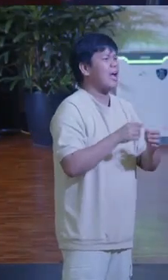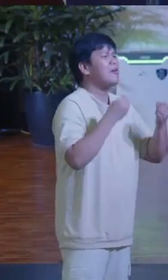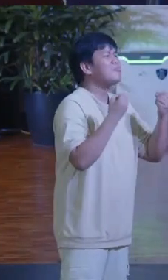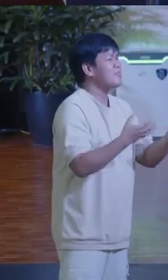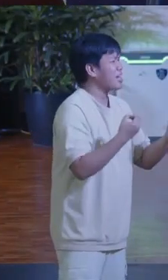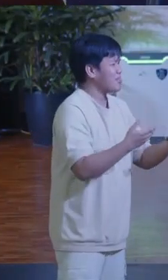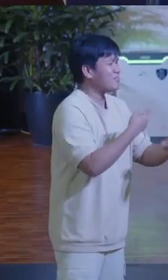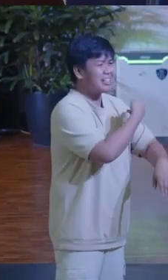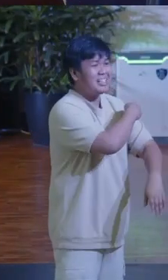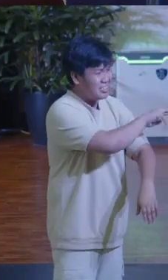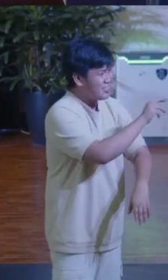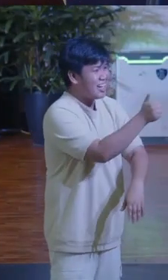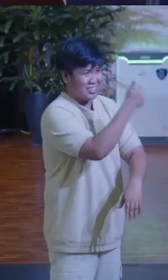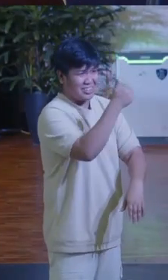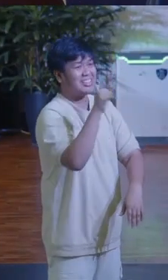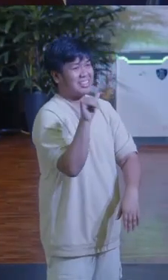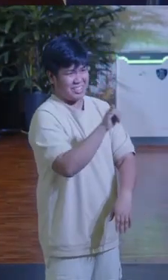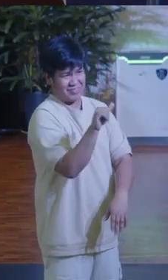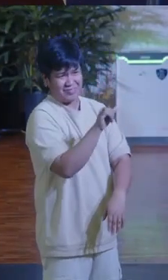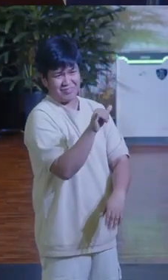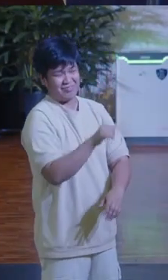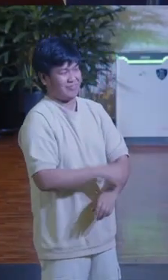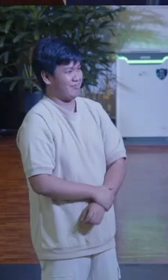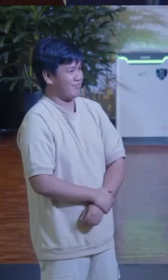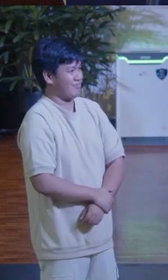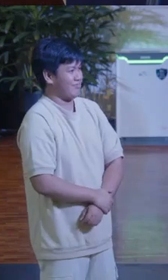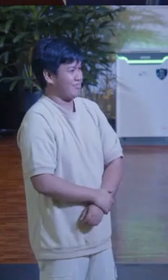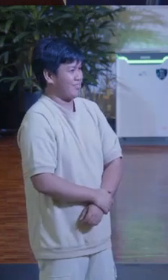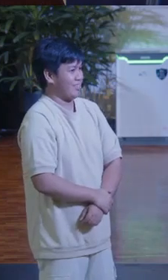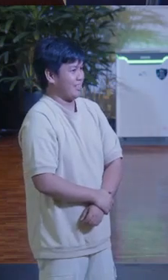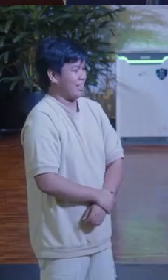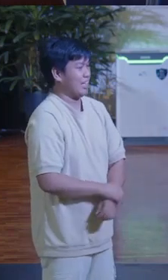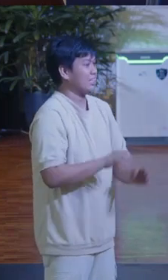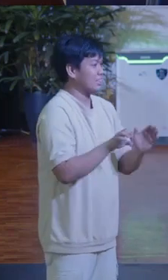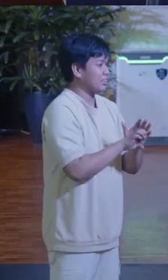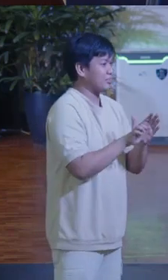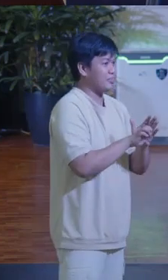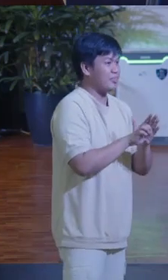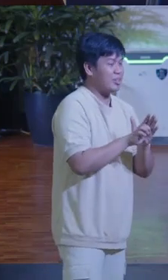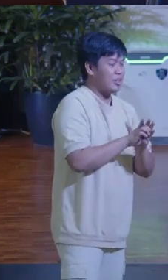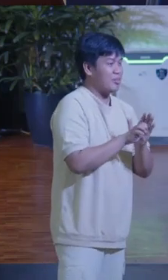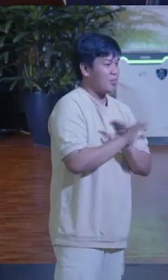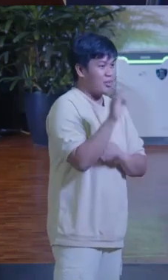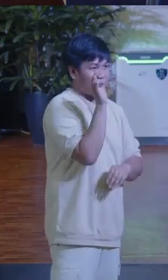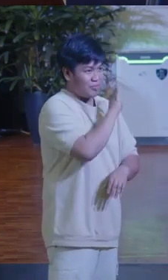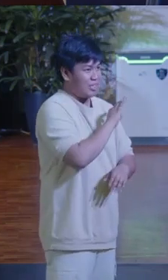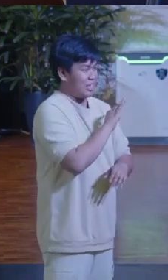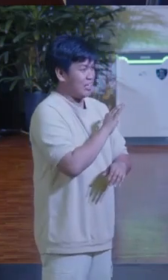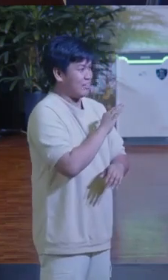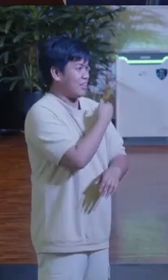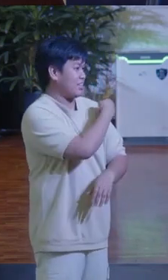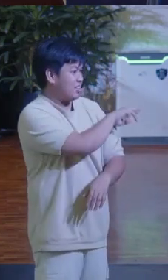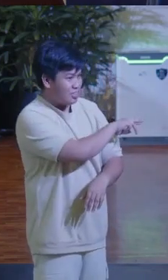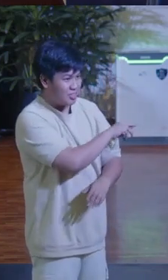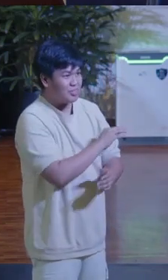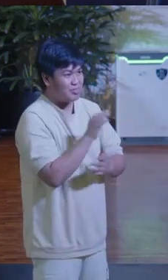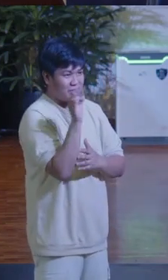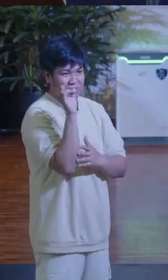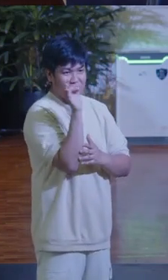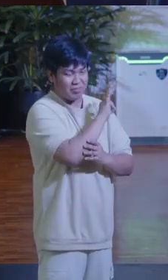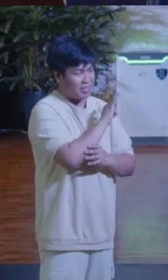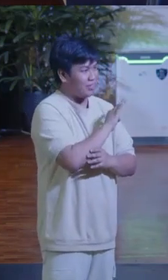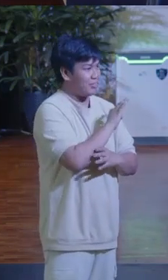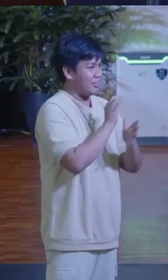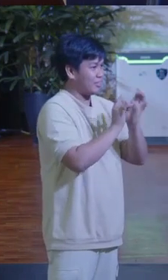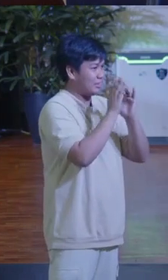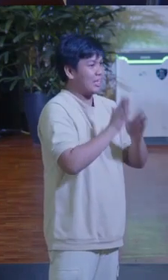lahat, kasama na dyan ang mga false forms of Christianity. No, kasama na dyan